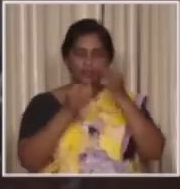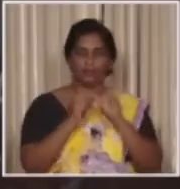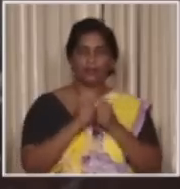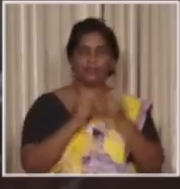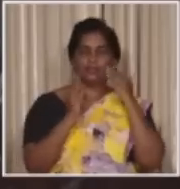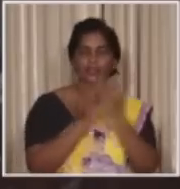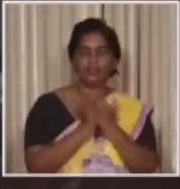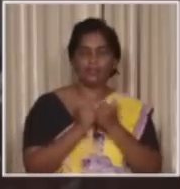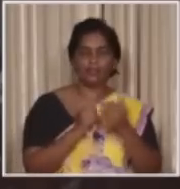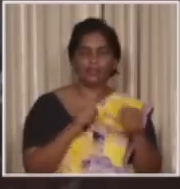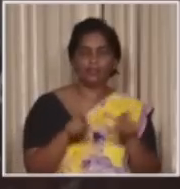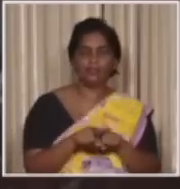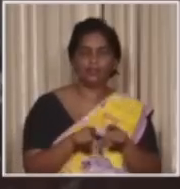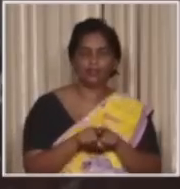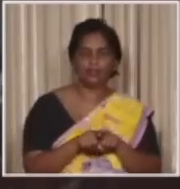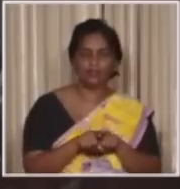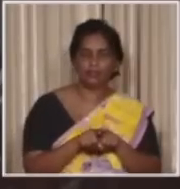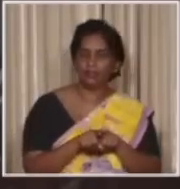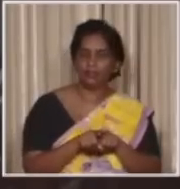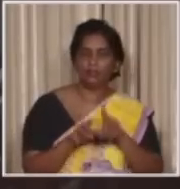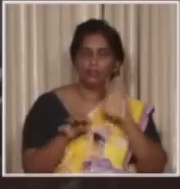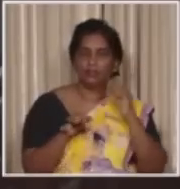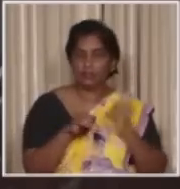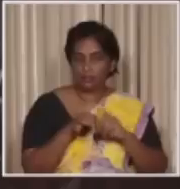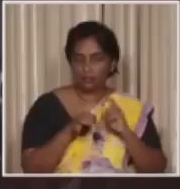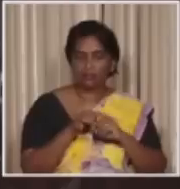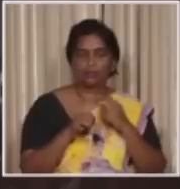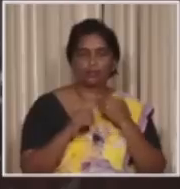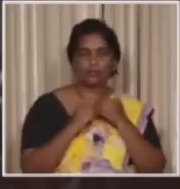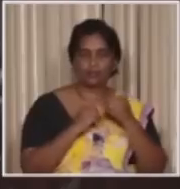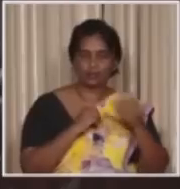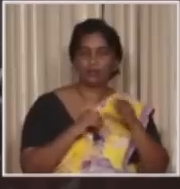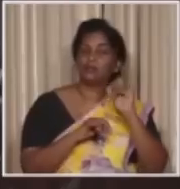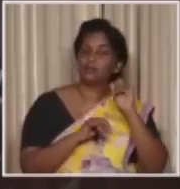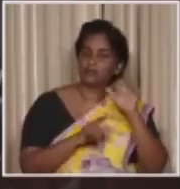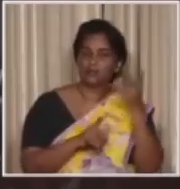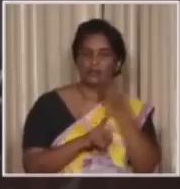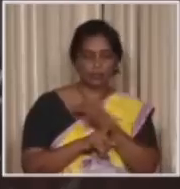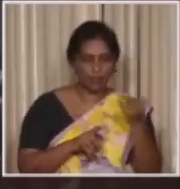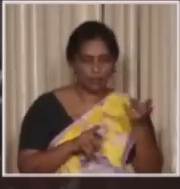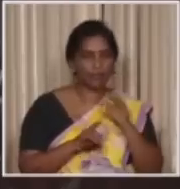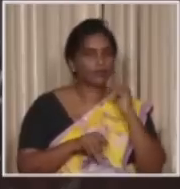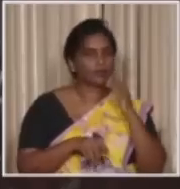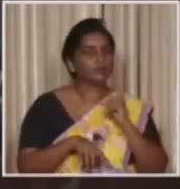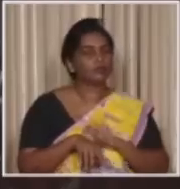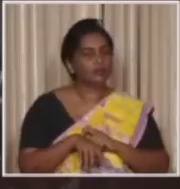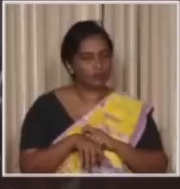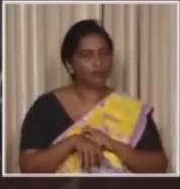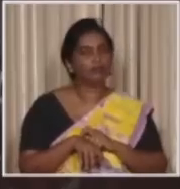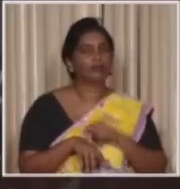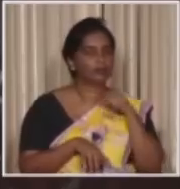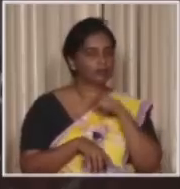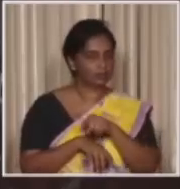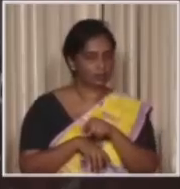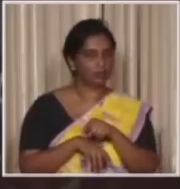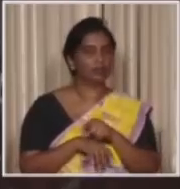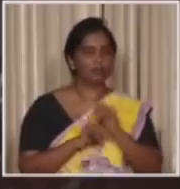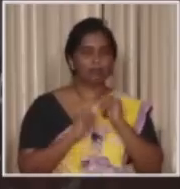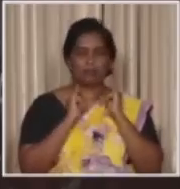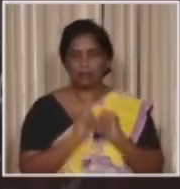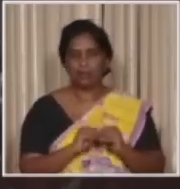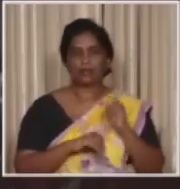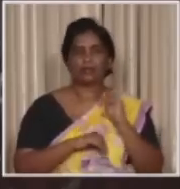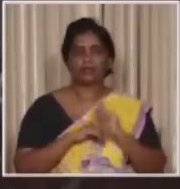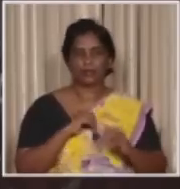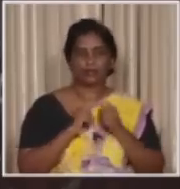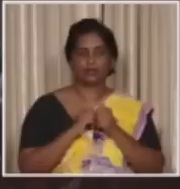කියලා. මොකද අපි දන්නවා සමහර ප්‍රශ්න නගන අපේ මන්ත්‍රීවරු දෙපැත්තෙම සමහර වෙලාවල ඉතාමත්ම අසංවිධානාත්මක